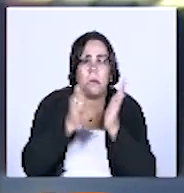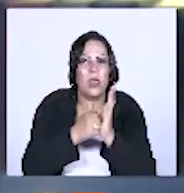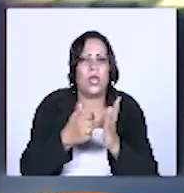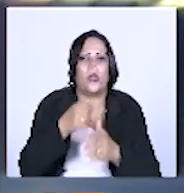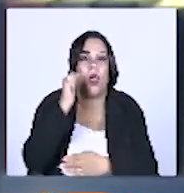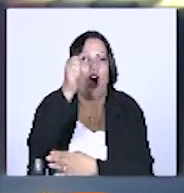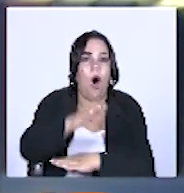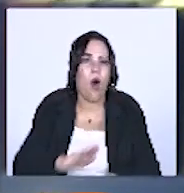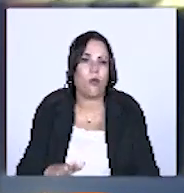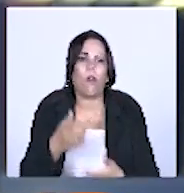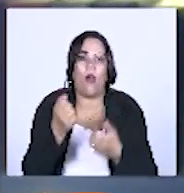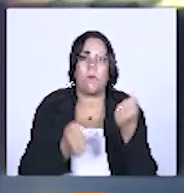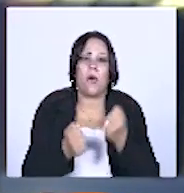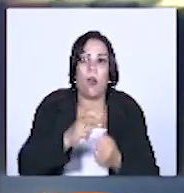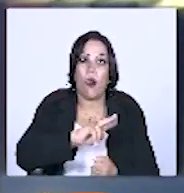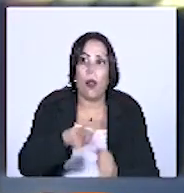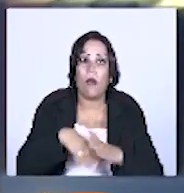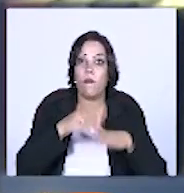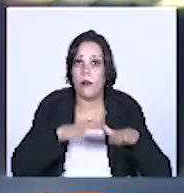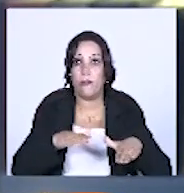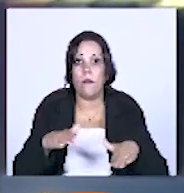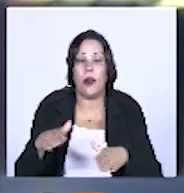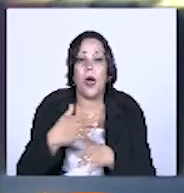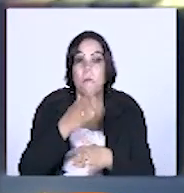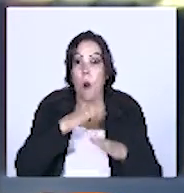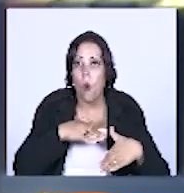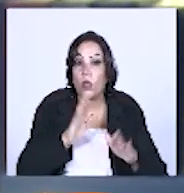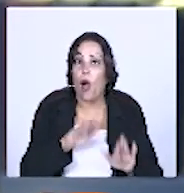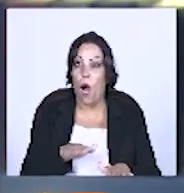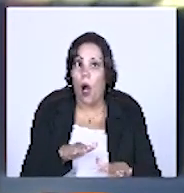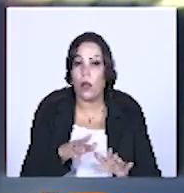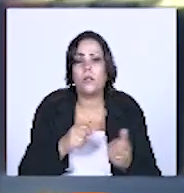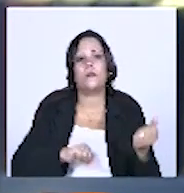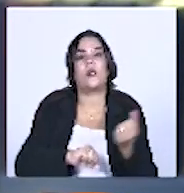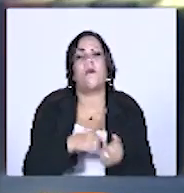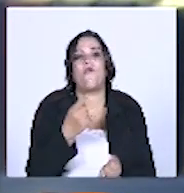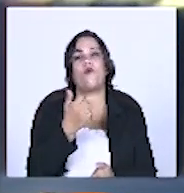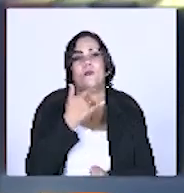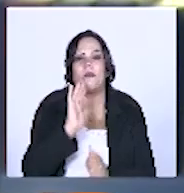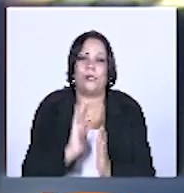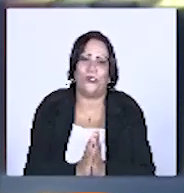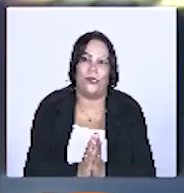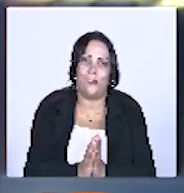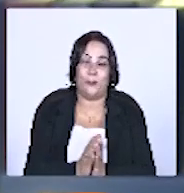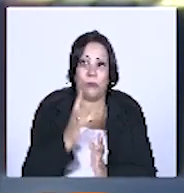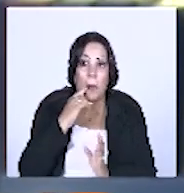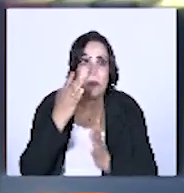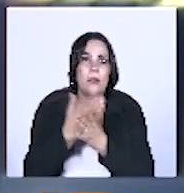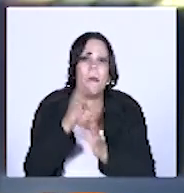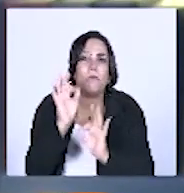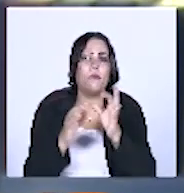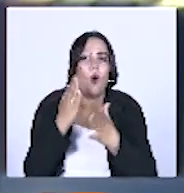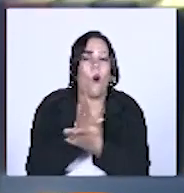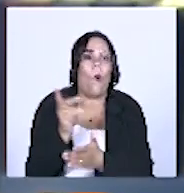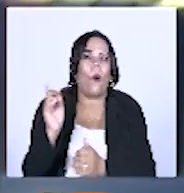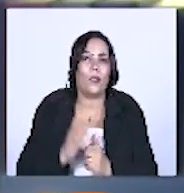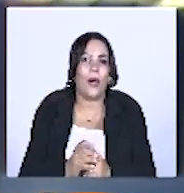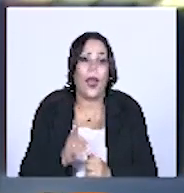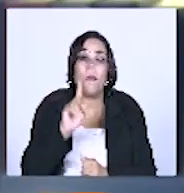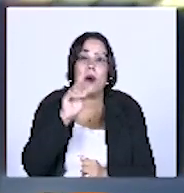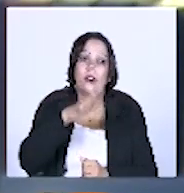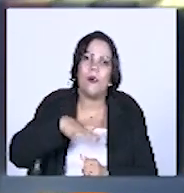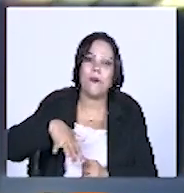عنده سياره ولا لا يعني كان في مجموعه كده من المعايير اللي على اساسها بتتحسب الامور لكن في